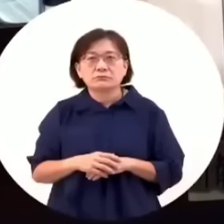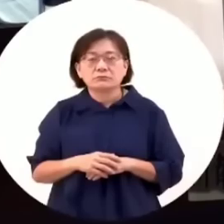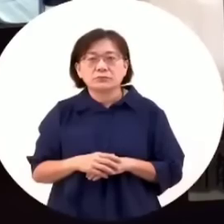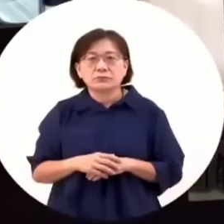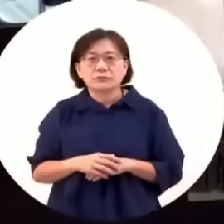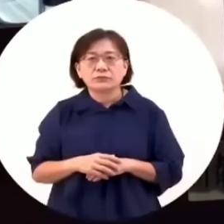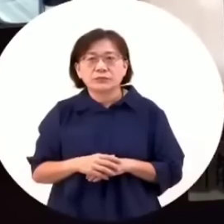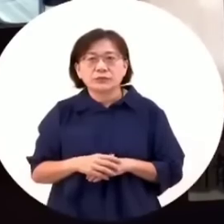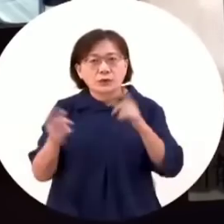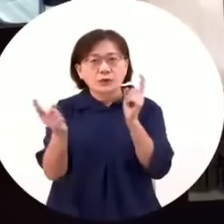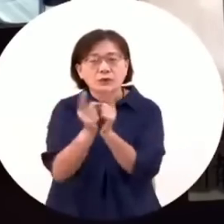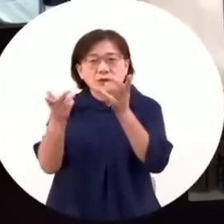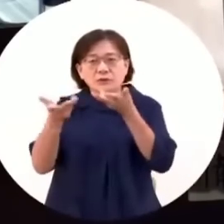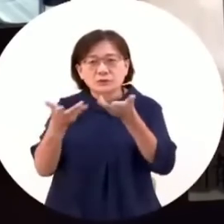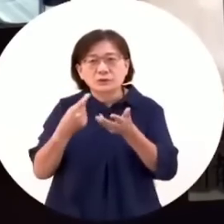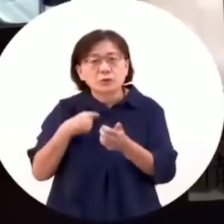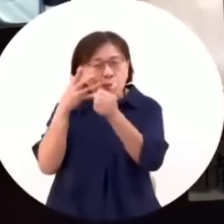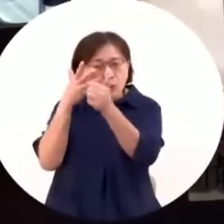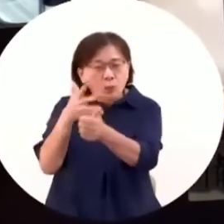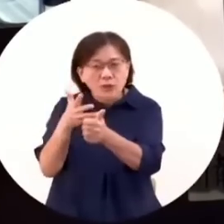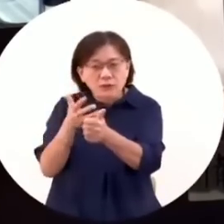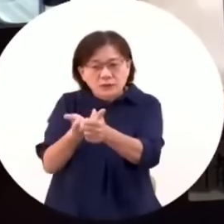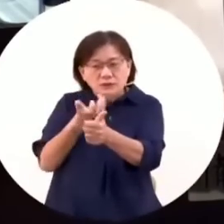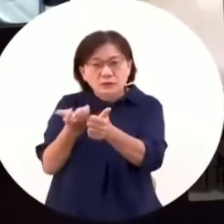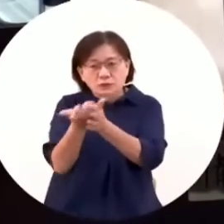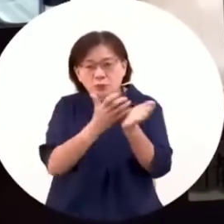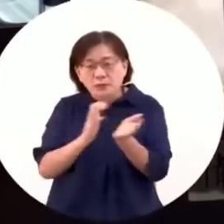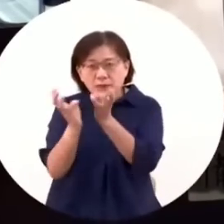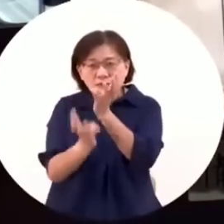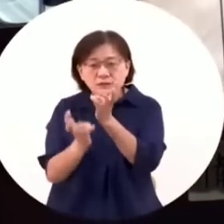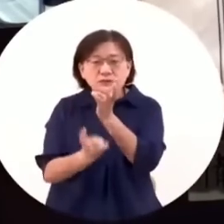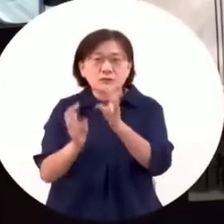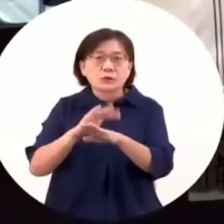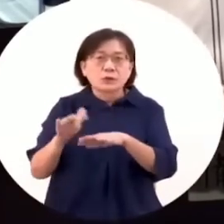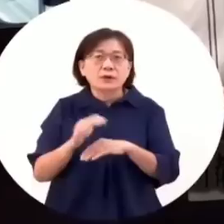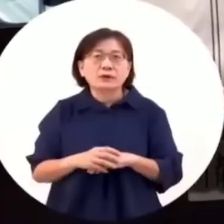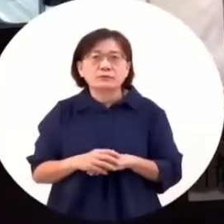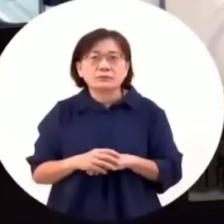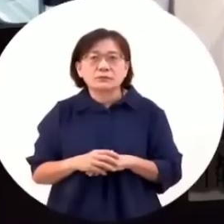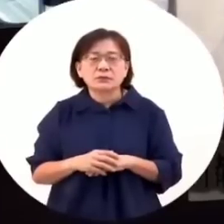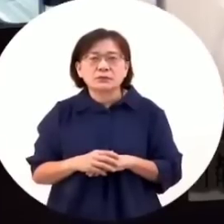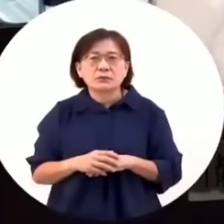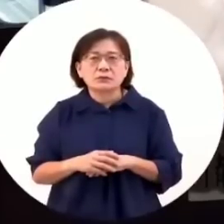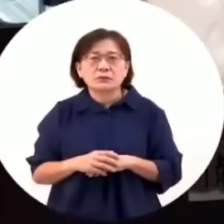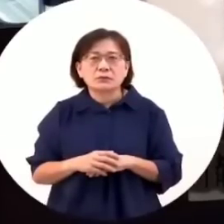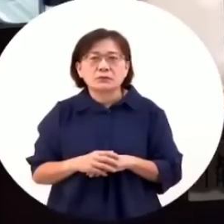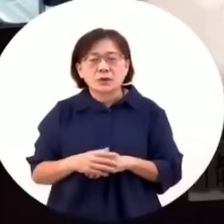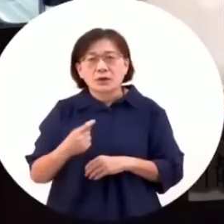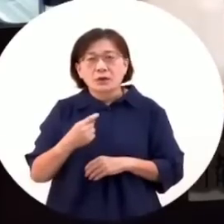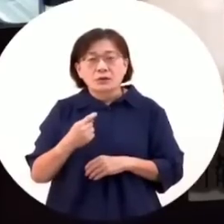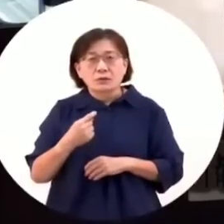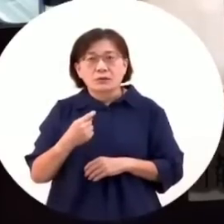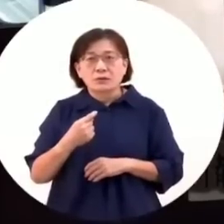我是爱三思四考呢，我足惊呐！ 这尤其阿伯， 尤其阿伯，唔是冤枉好